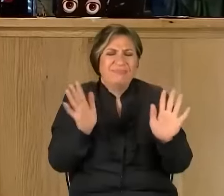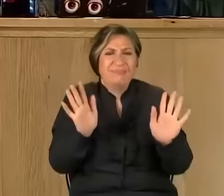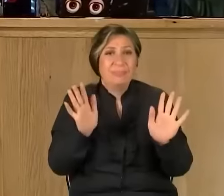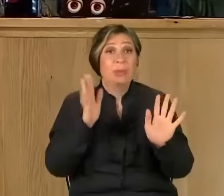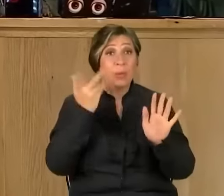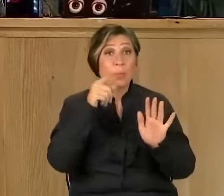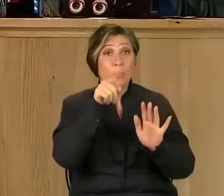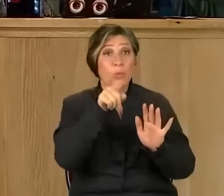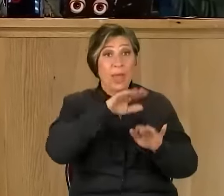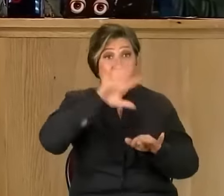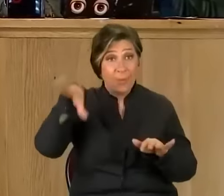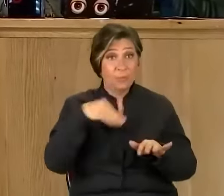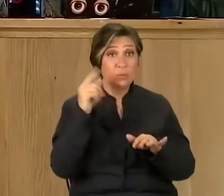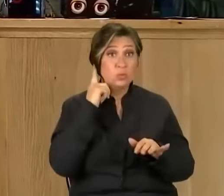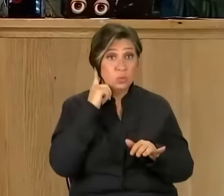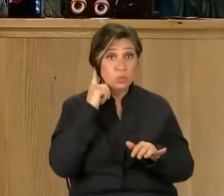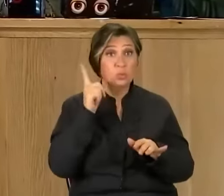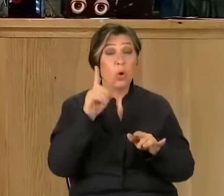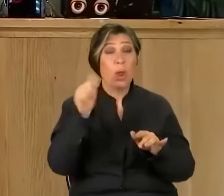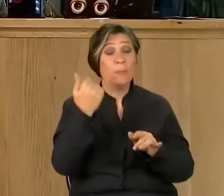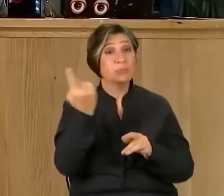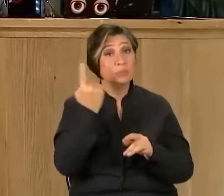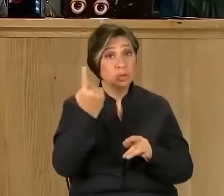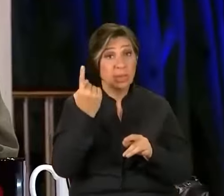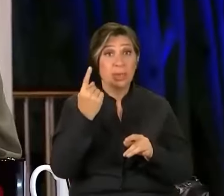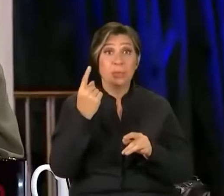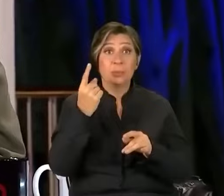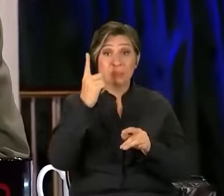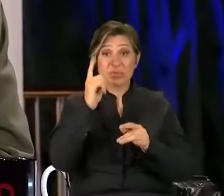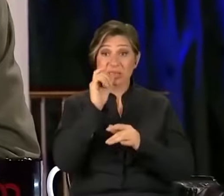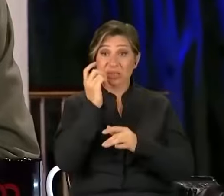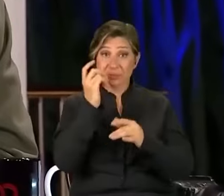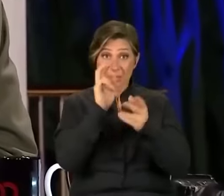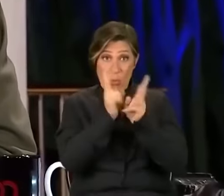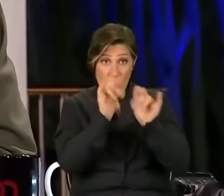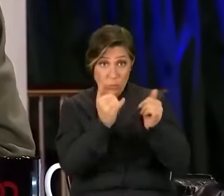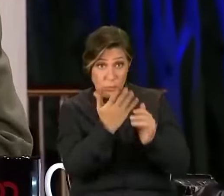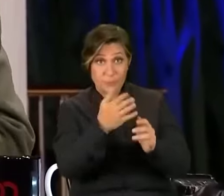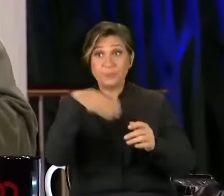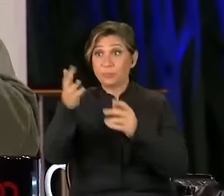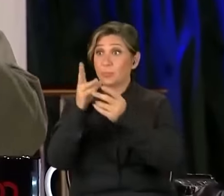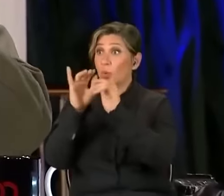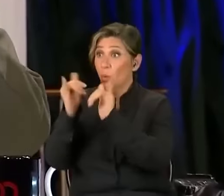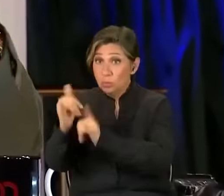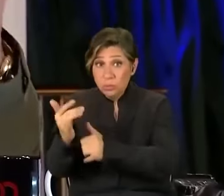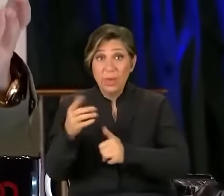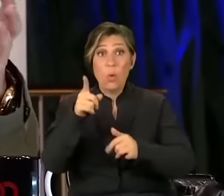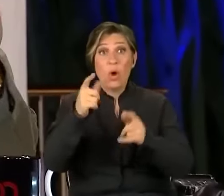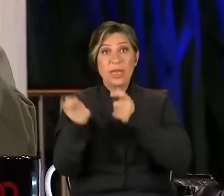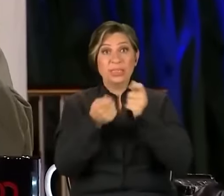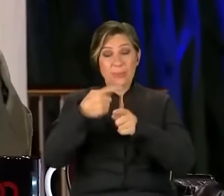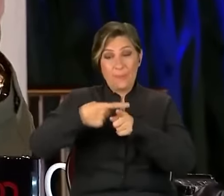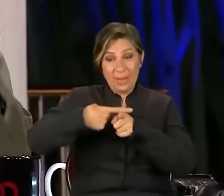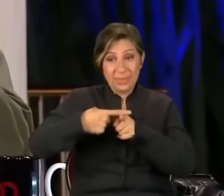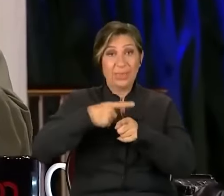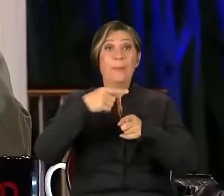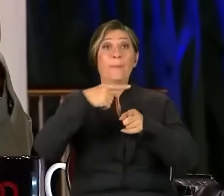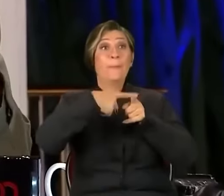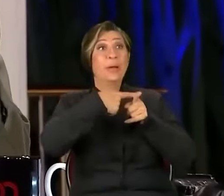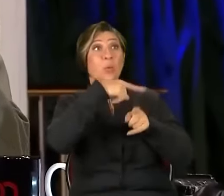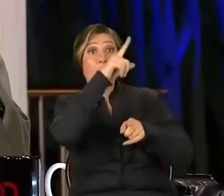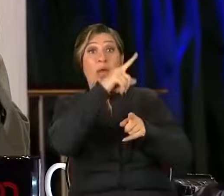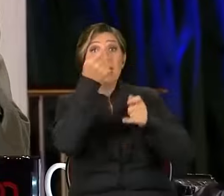söyleyeceğim. Ama bunu hepimiz duyuyoruz. Bu önemli bir şey. Yani bir sanatçının ve diğer sanatçıların o işi paylaşan,